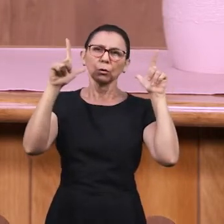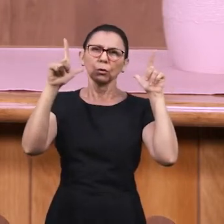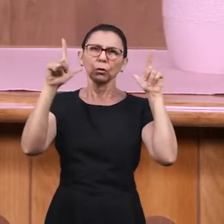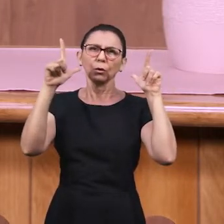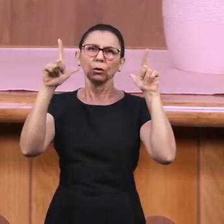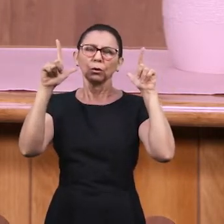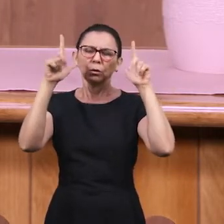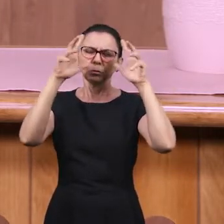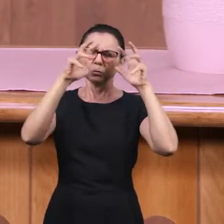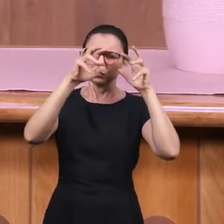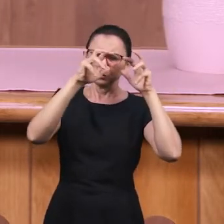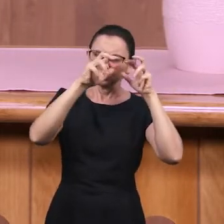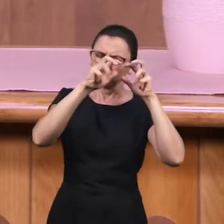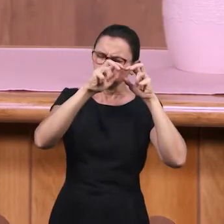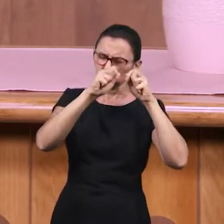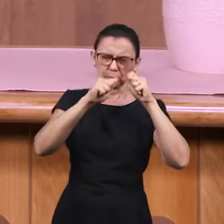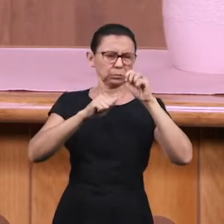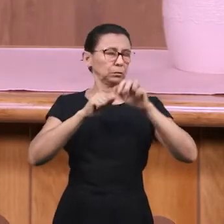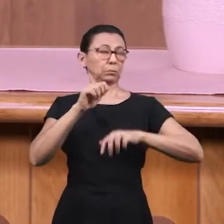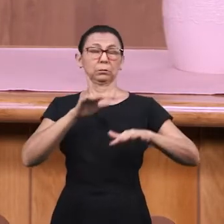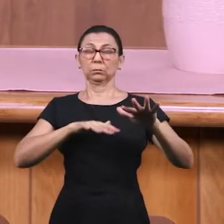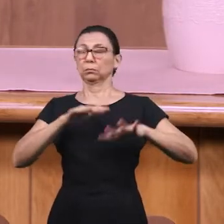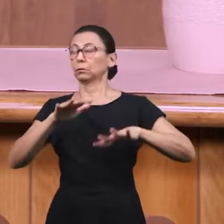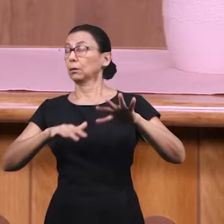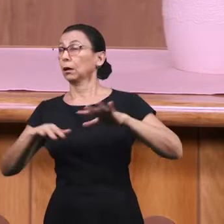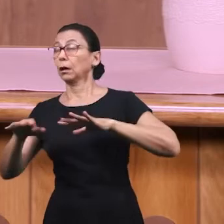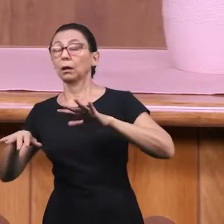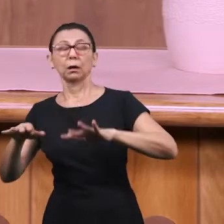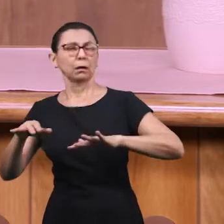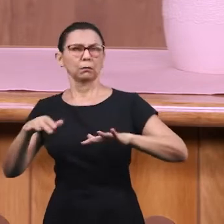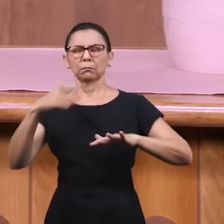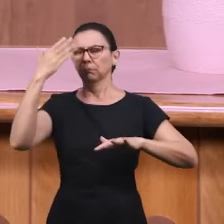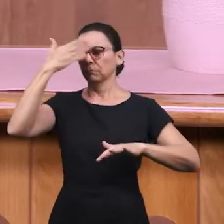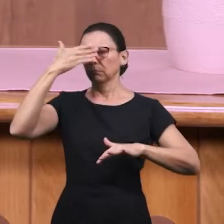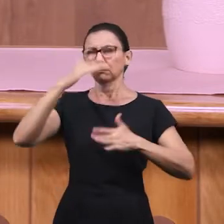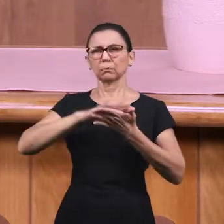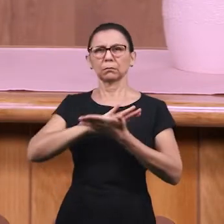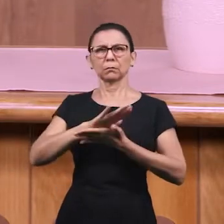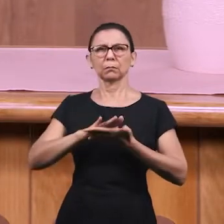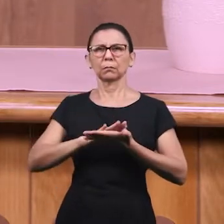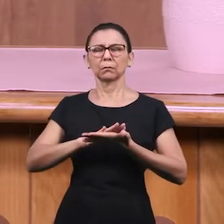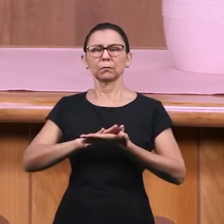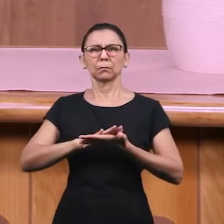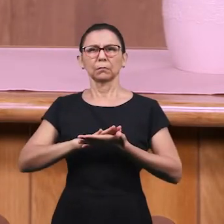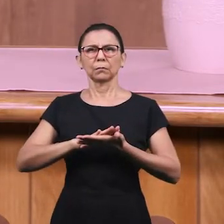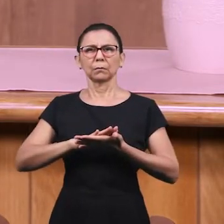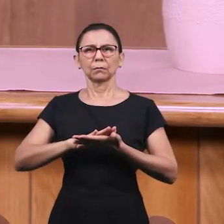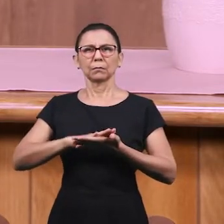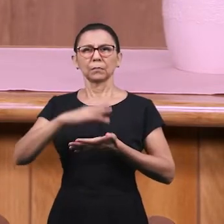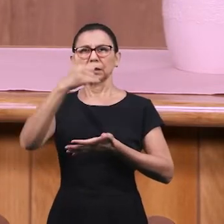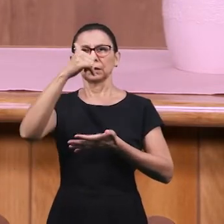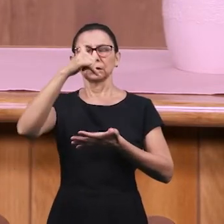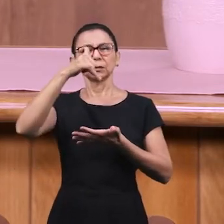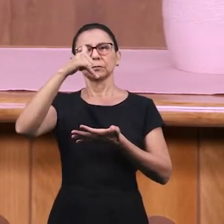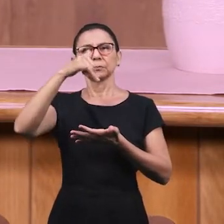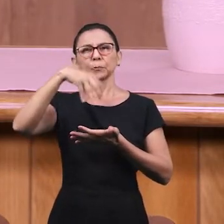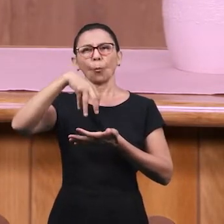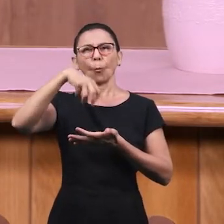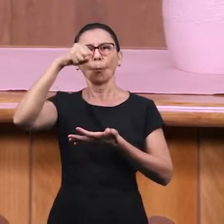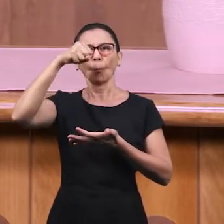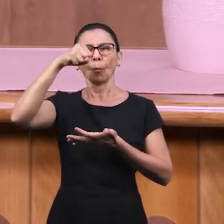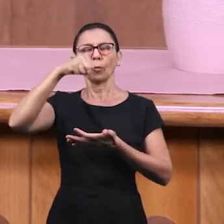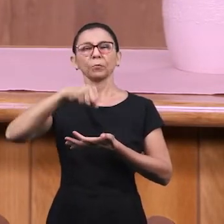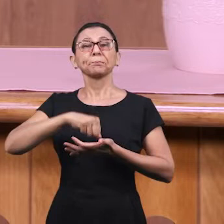ты ночью просыпаешься, выходишь, начинаешь спотыкаться. Почему? Потому что темно, нет света. Что Иисус